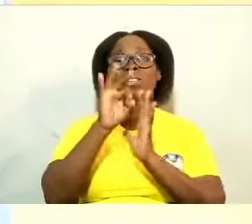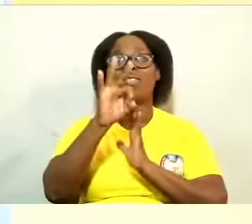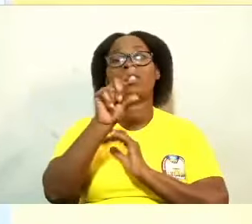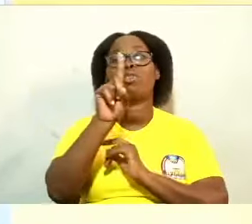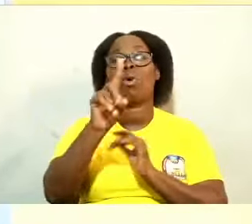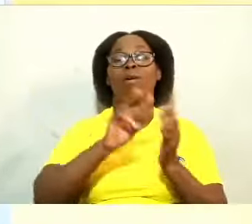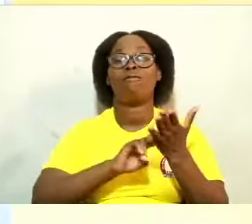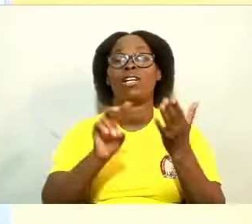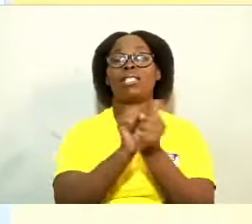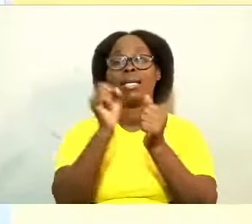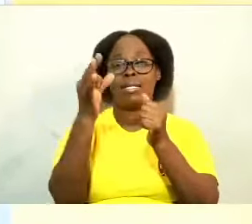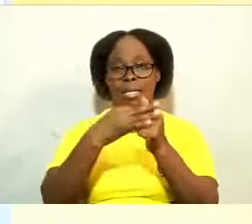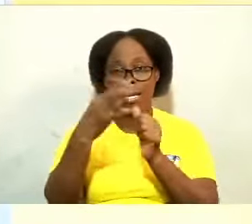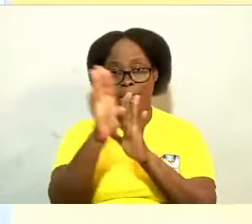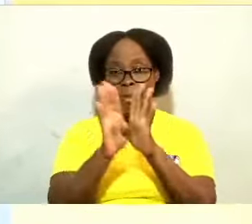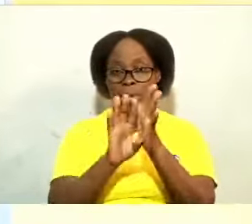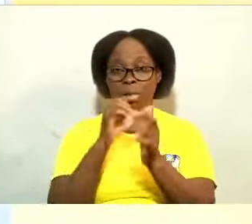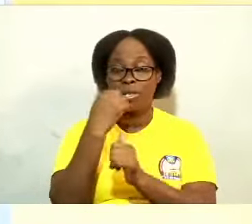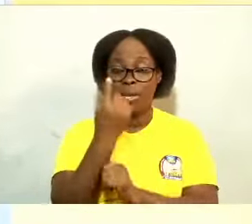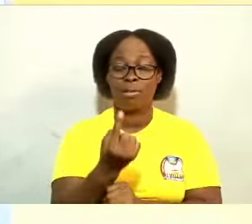31:18 inasema,